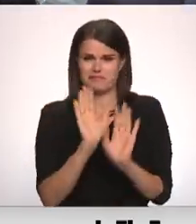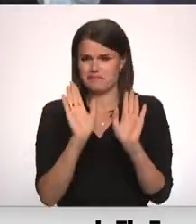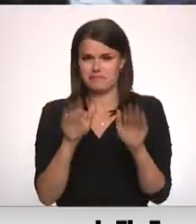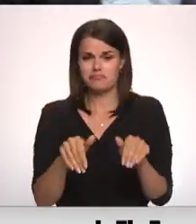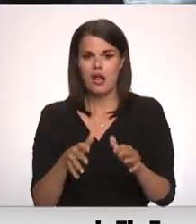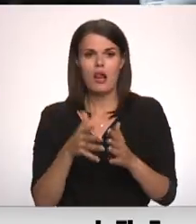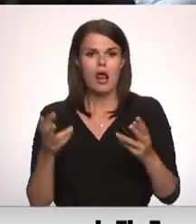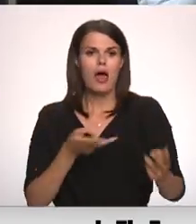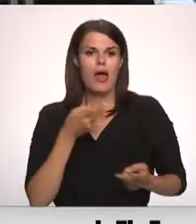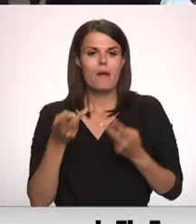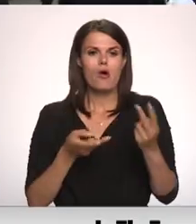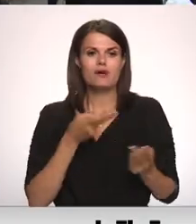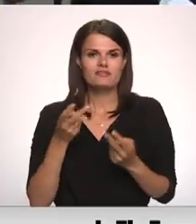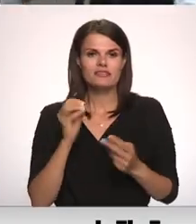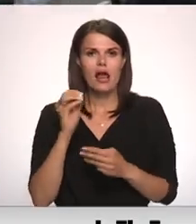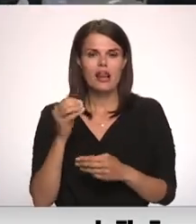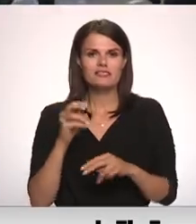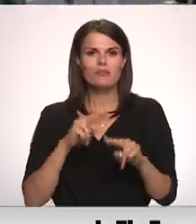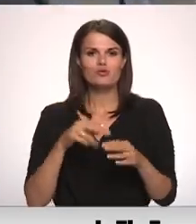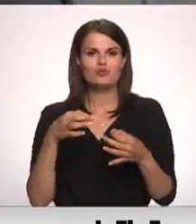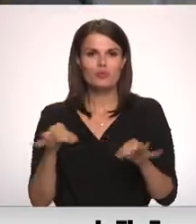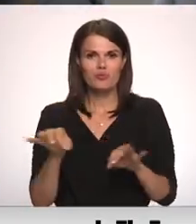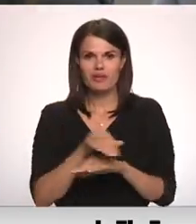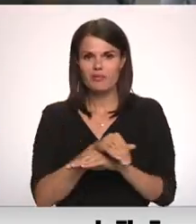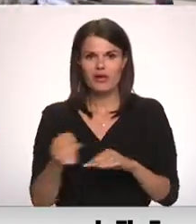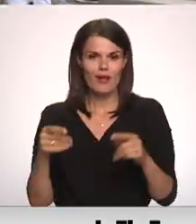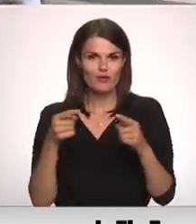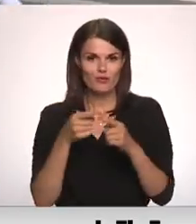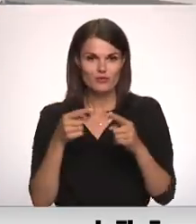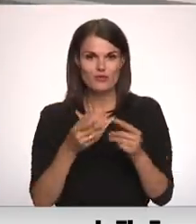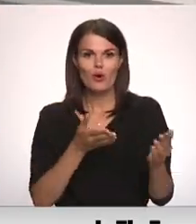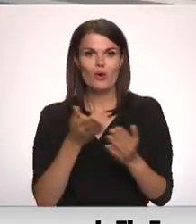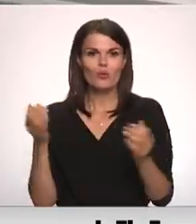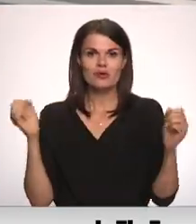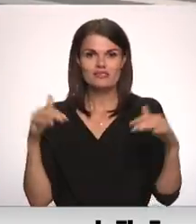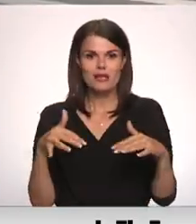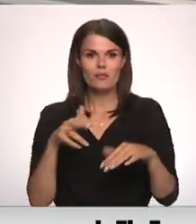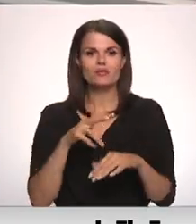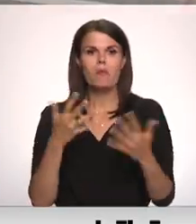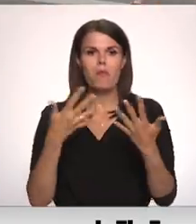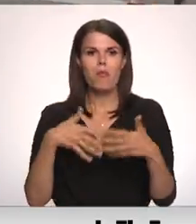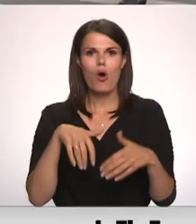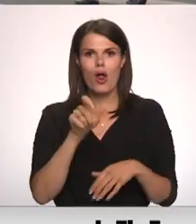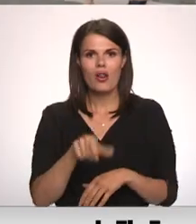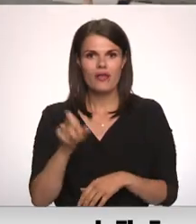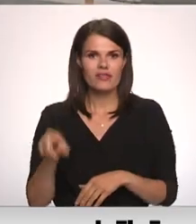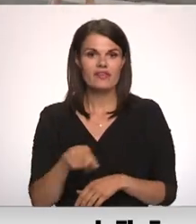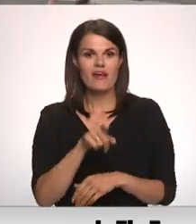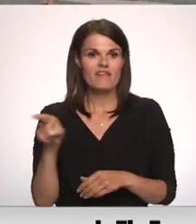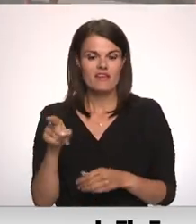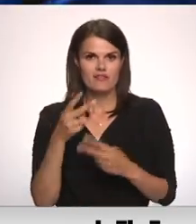Vislielākās emocijas uzvirmo Elizabetes un Brīvības ielu stūrī, kur sapulcējušies politiķi. Viņi